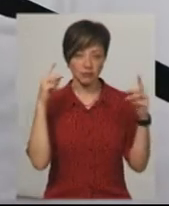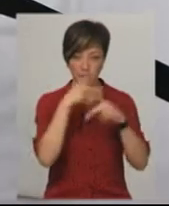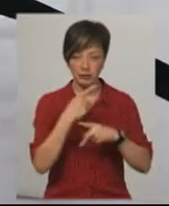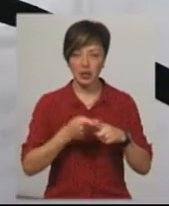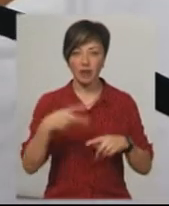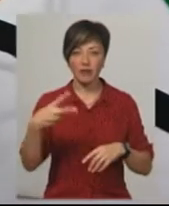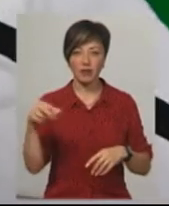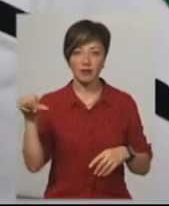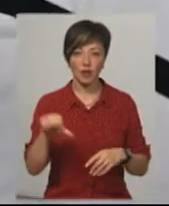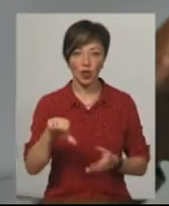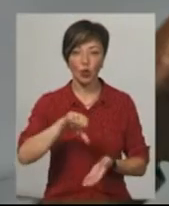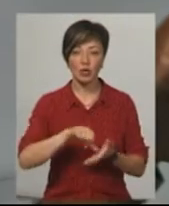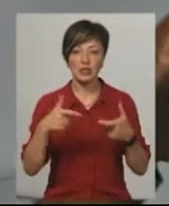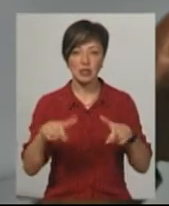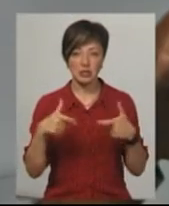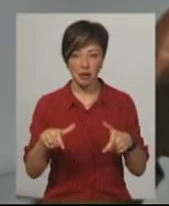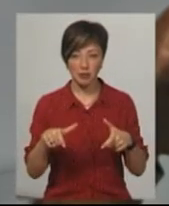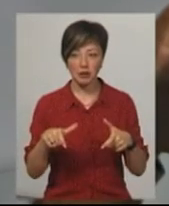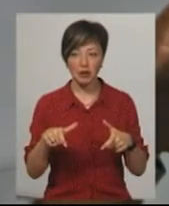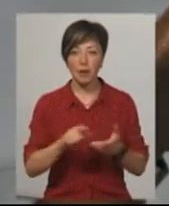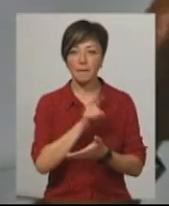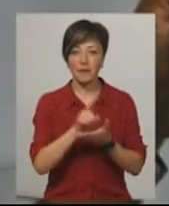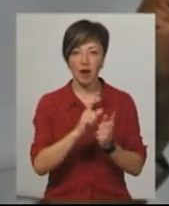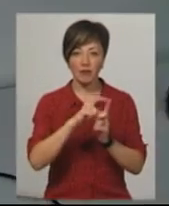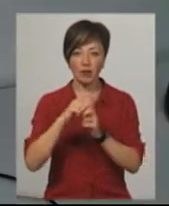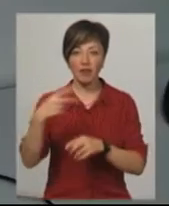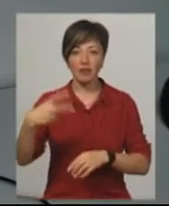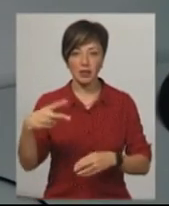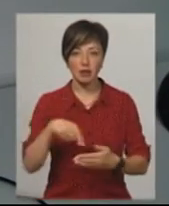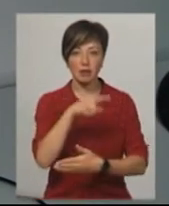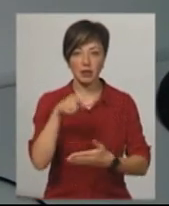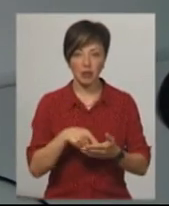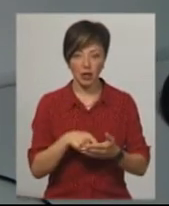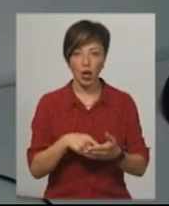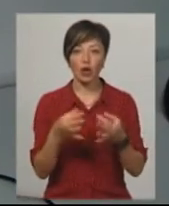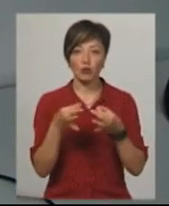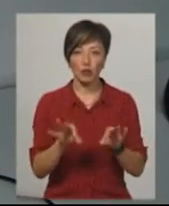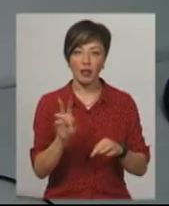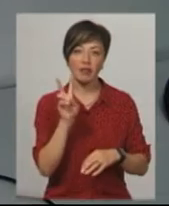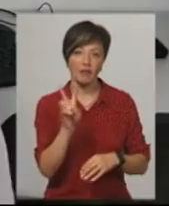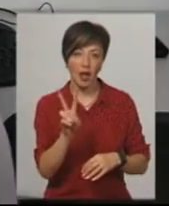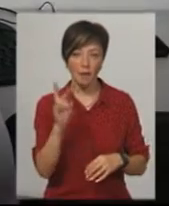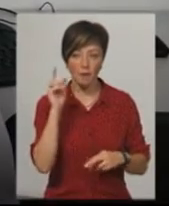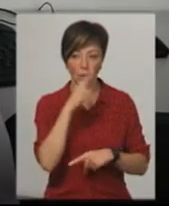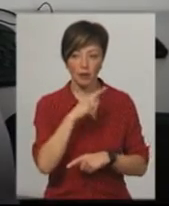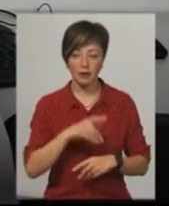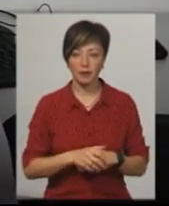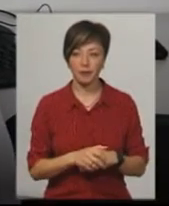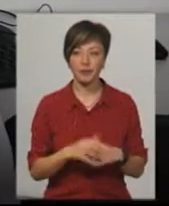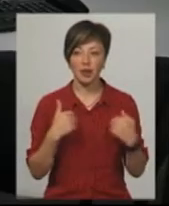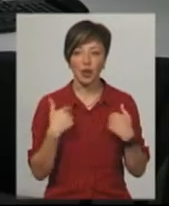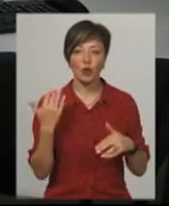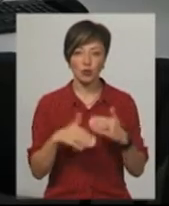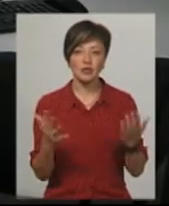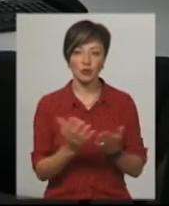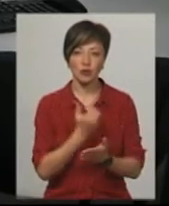За 20 хвилин учасник екзамену Сергій Подолян має відповісти на 20 питань. При цьому допускаються дві помилки. Я вже знайшов свої